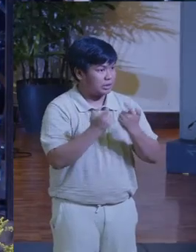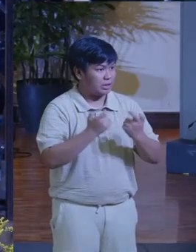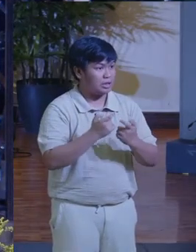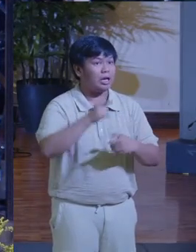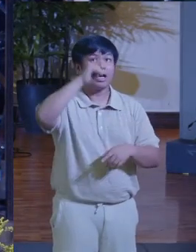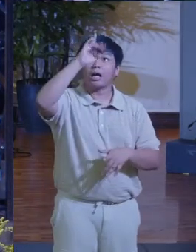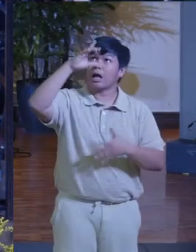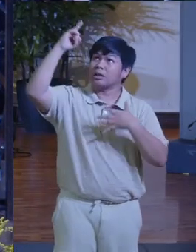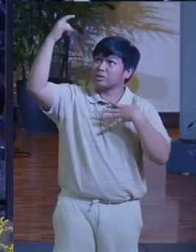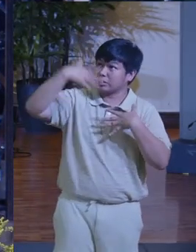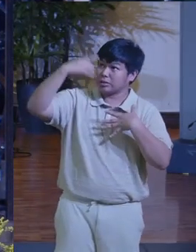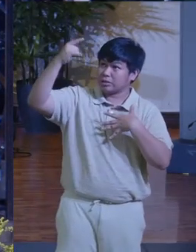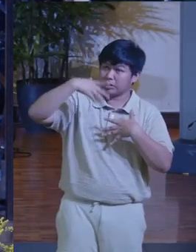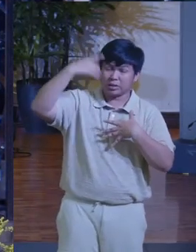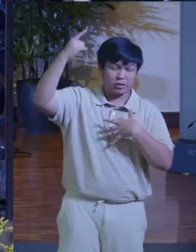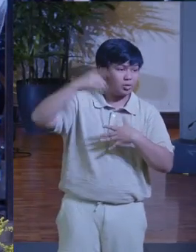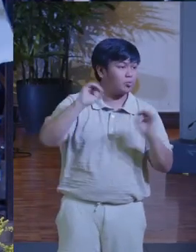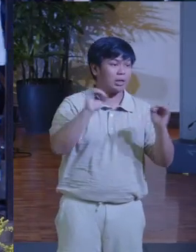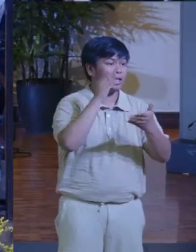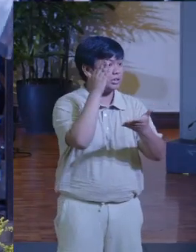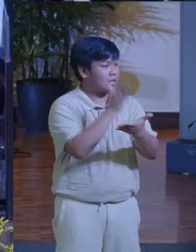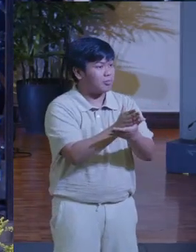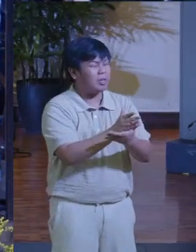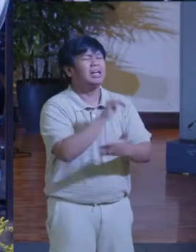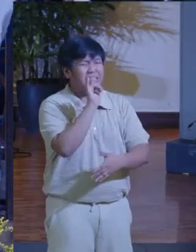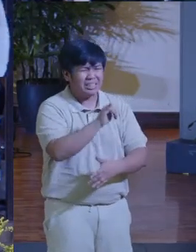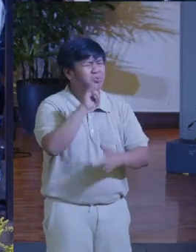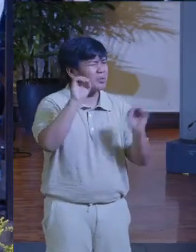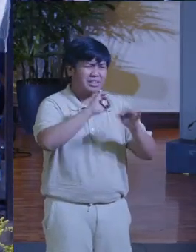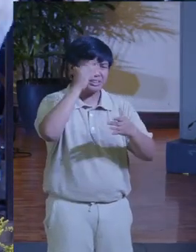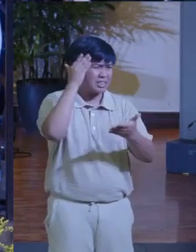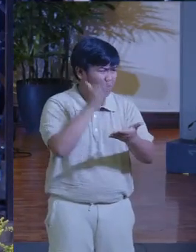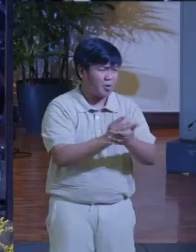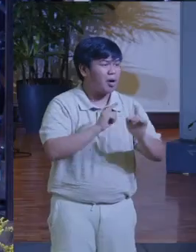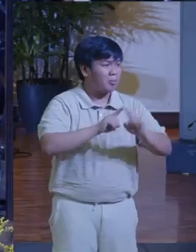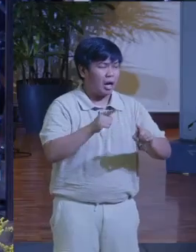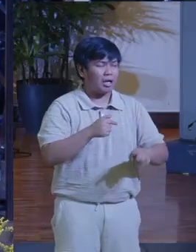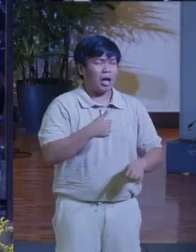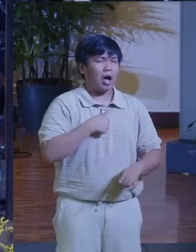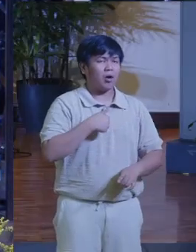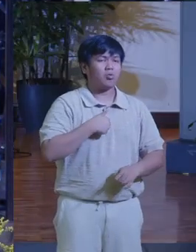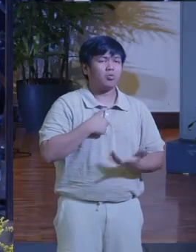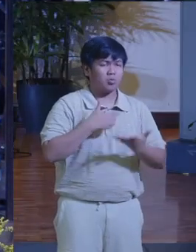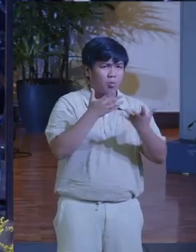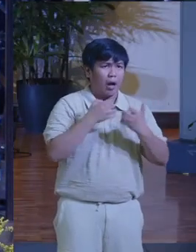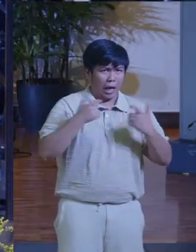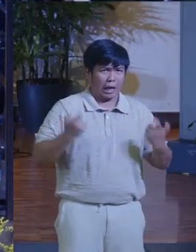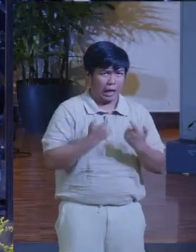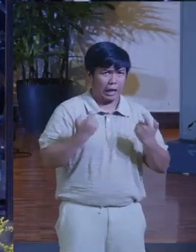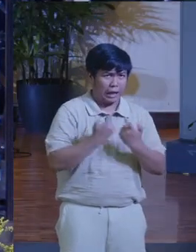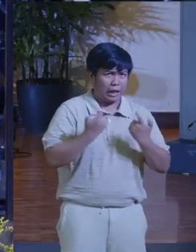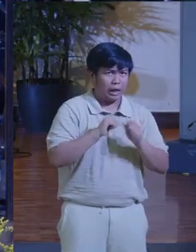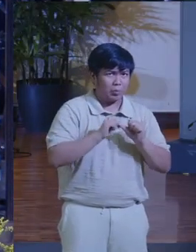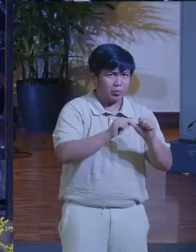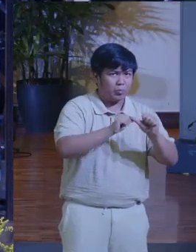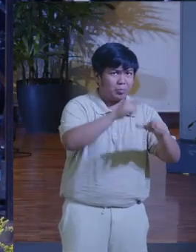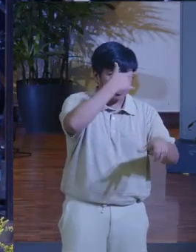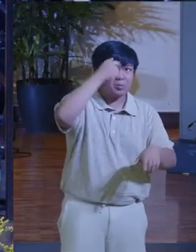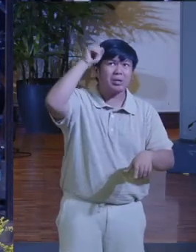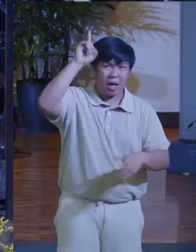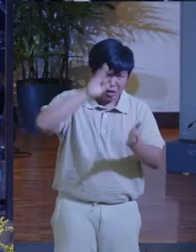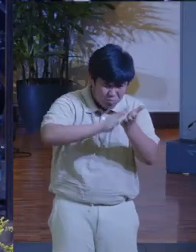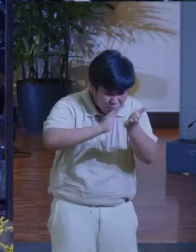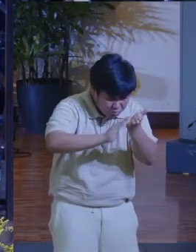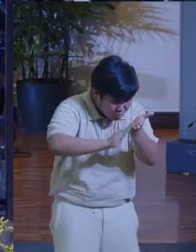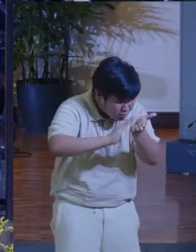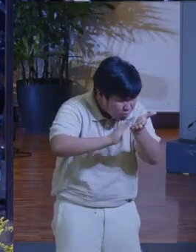natin. No? So magkakasala na lang ako para lalong mag-abound ang grace sa akin. Sabi niya, by no means.